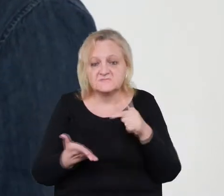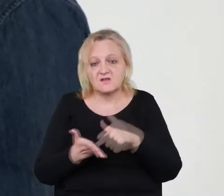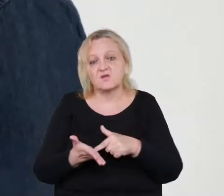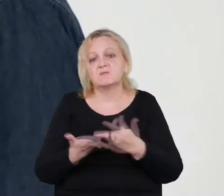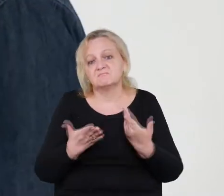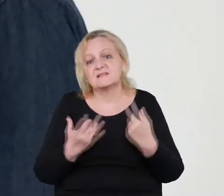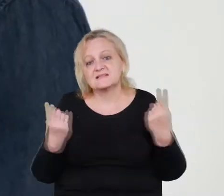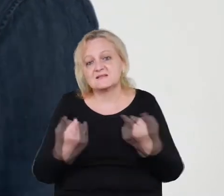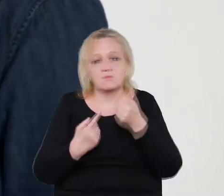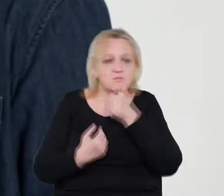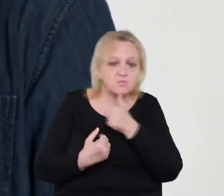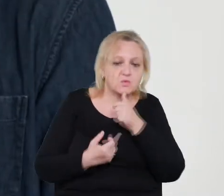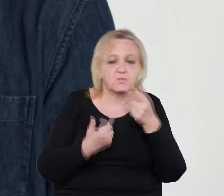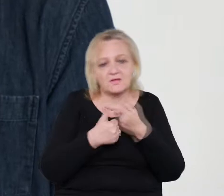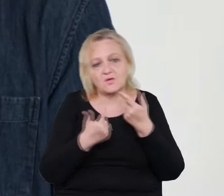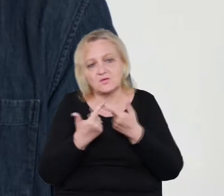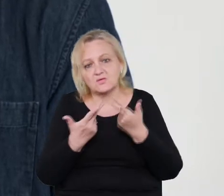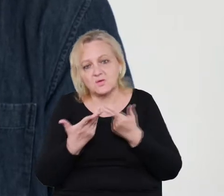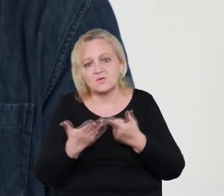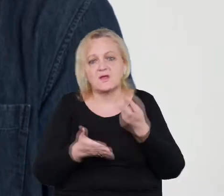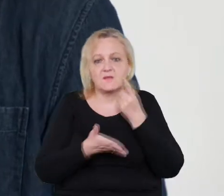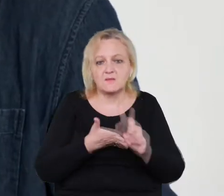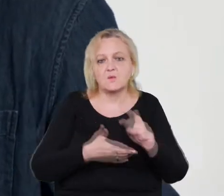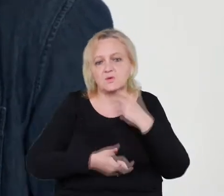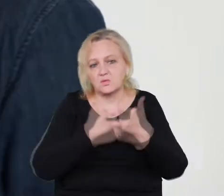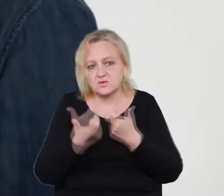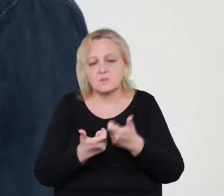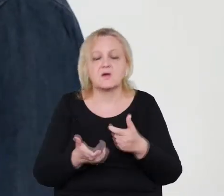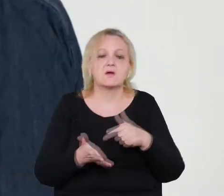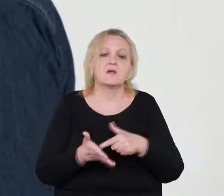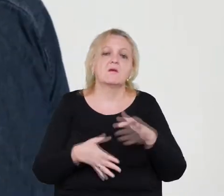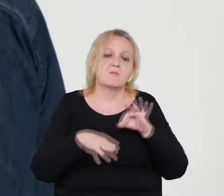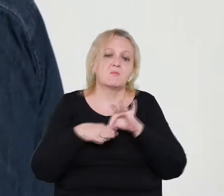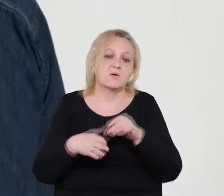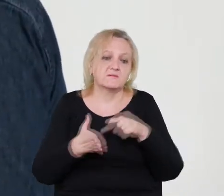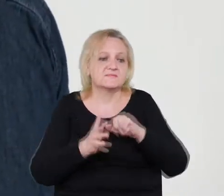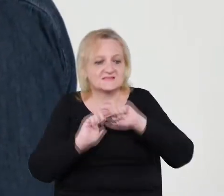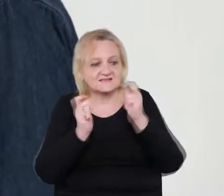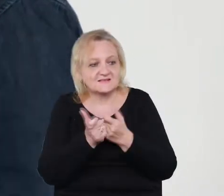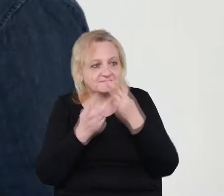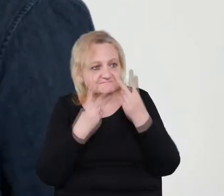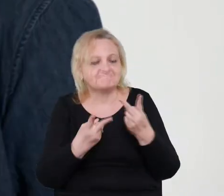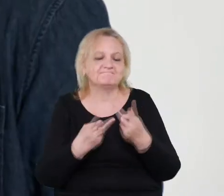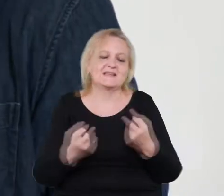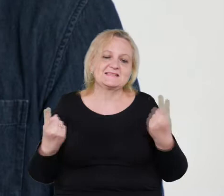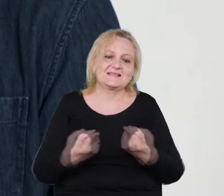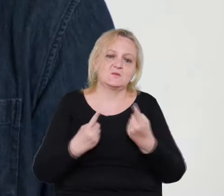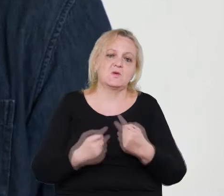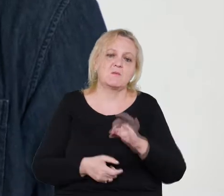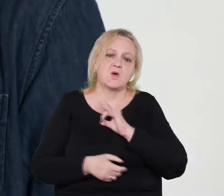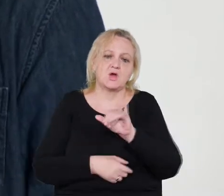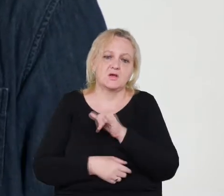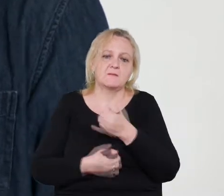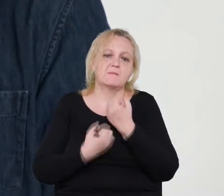takie rzeczy standardowe jak próby i tego typu rzeczy nie udało się zrobić no i niestety doprowadziło nas to do całej tej sytuacji także swoje imieniu